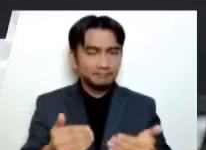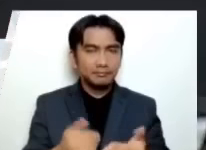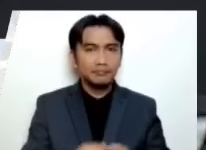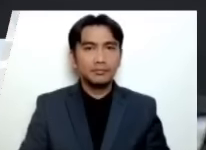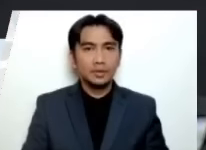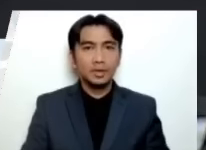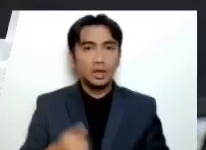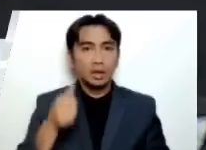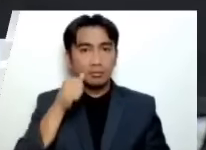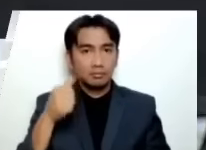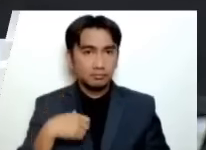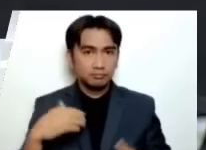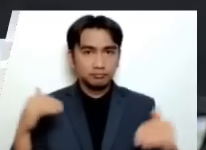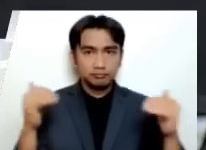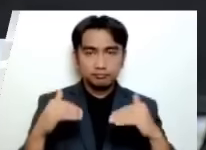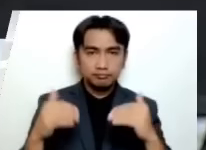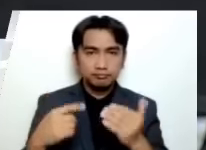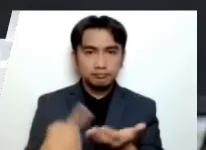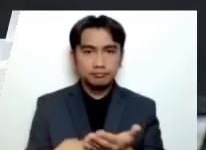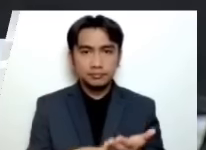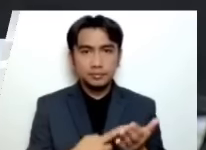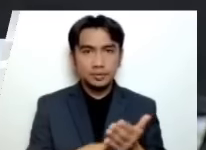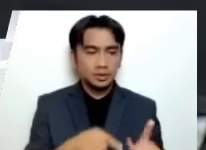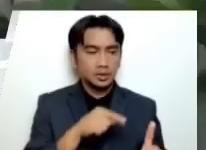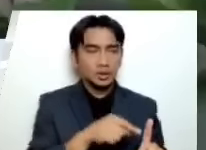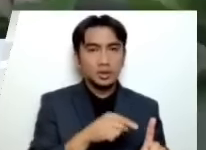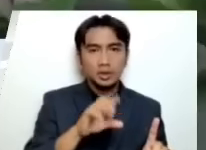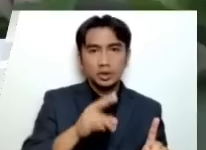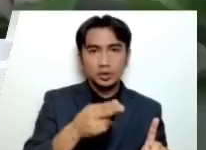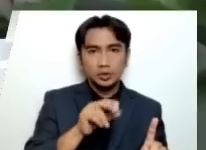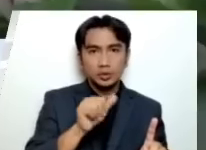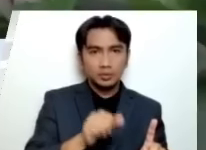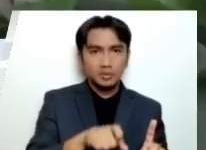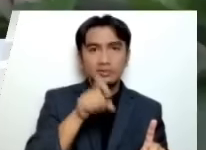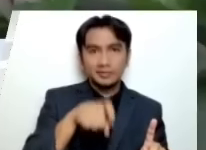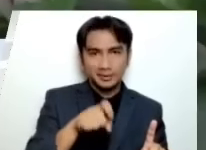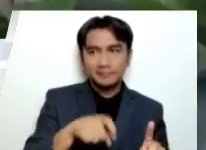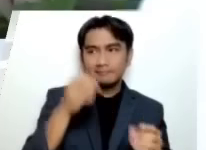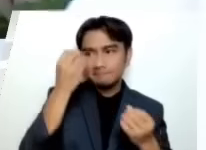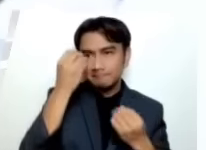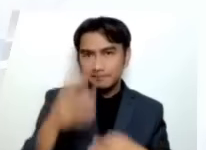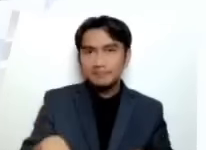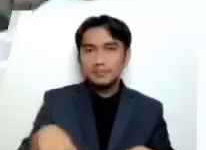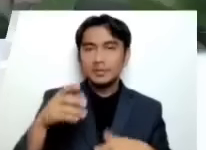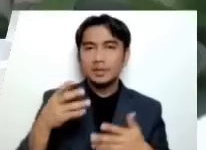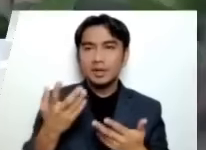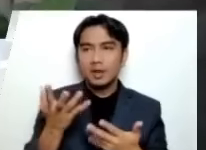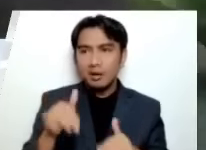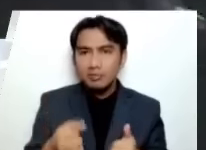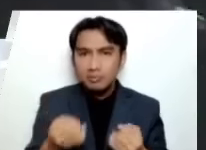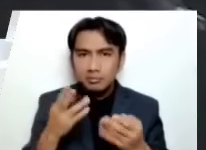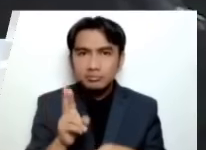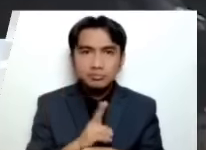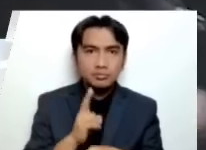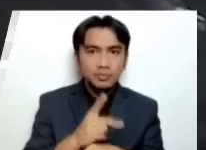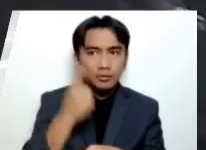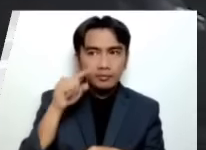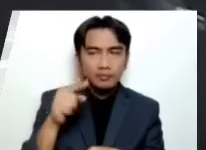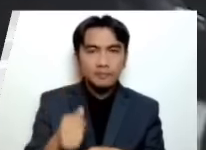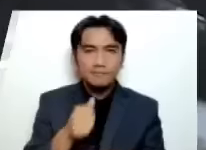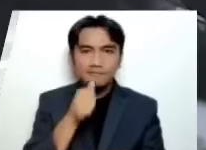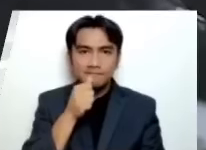giniit ni Congressman Joel Chua na dapat malaman kung paano nagastos ang sinasabing confidential fund. These